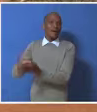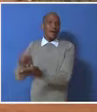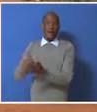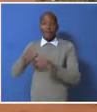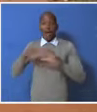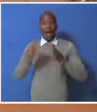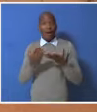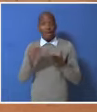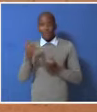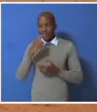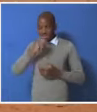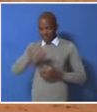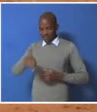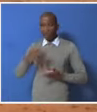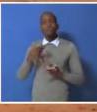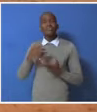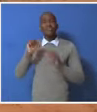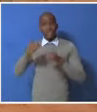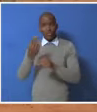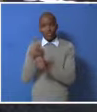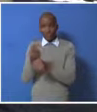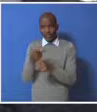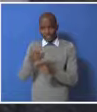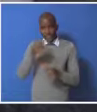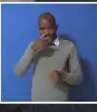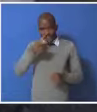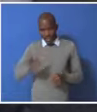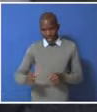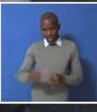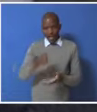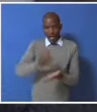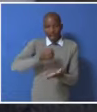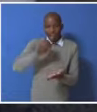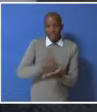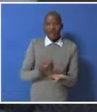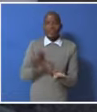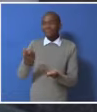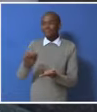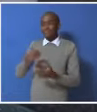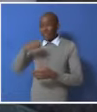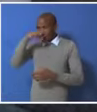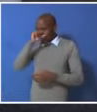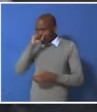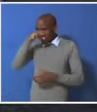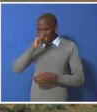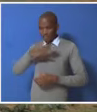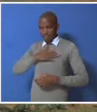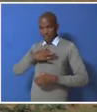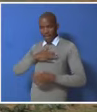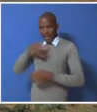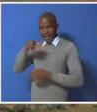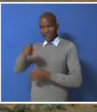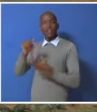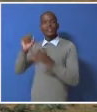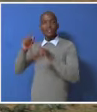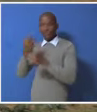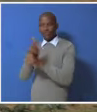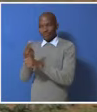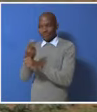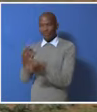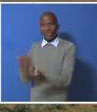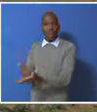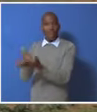kgone gore re apeye ka yone ko ntlong e kgone gore re e dirise ko dikolobeng re e dirise ko dikukung le gongwe ga e le gore e